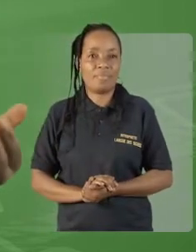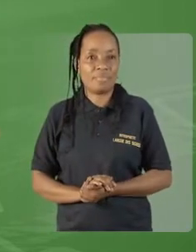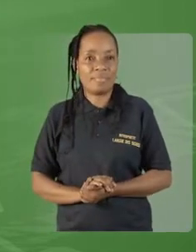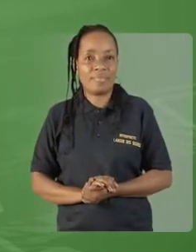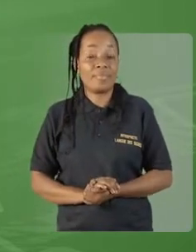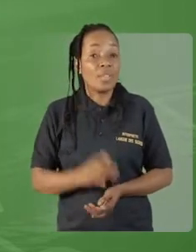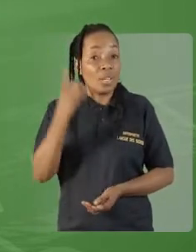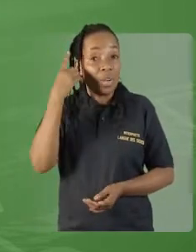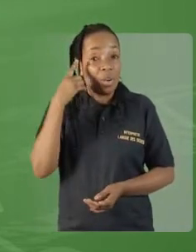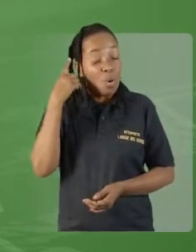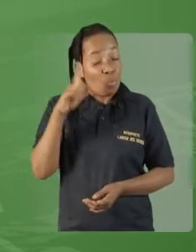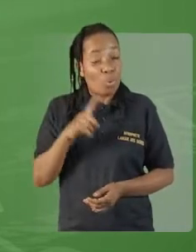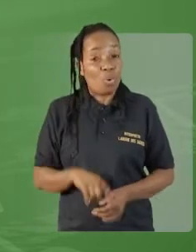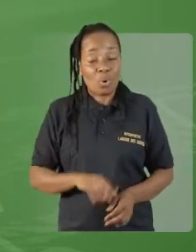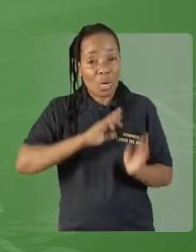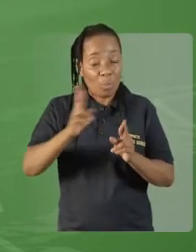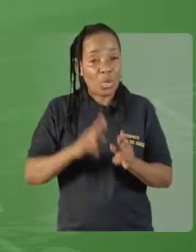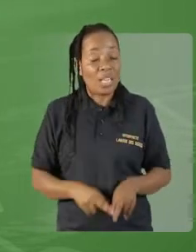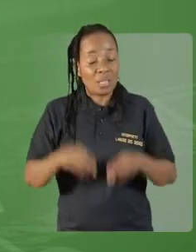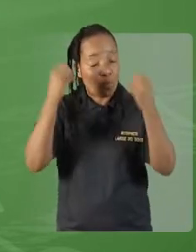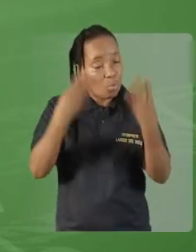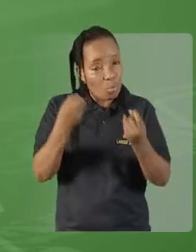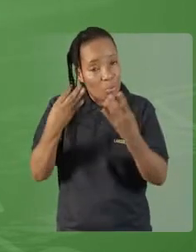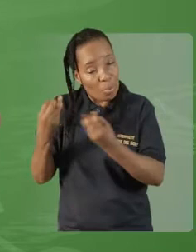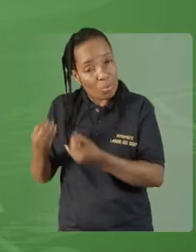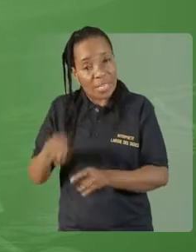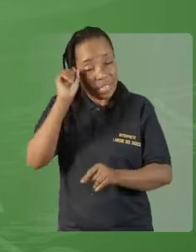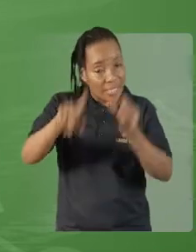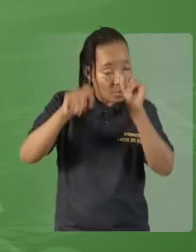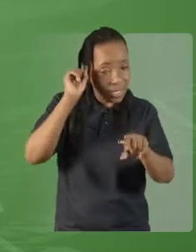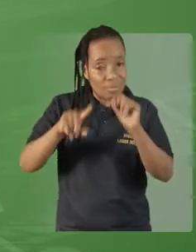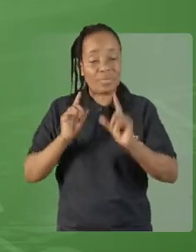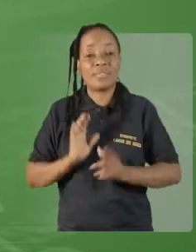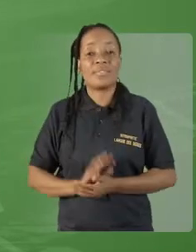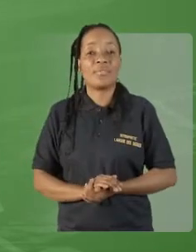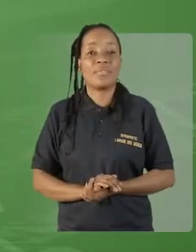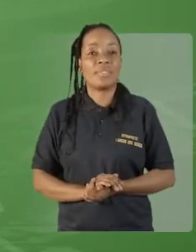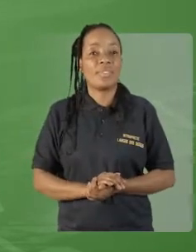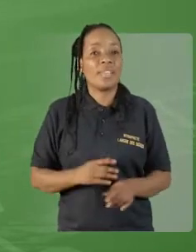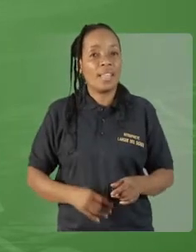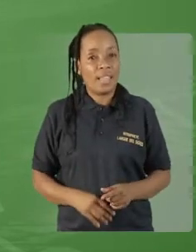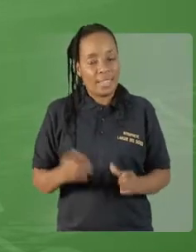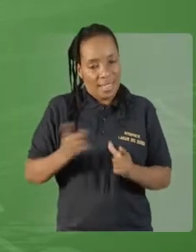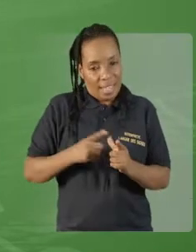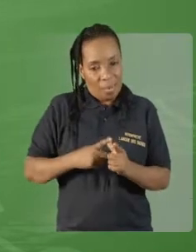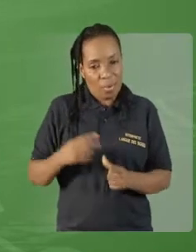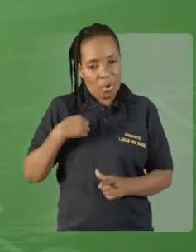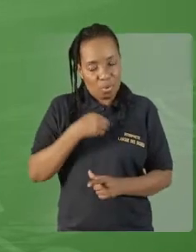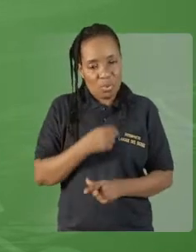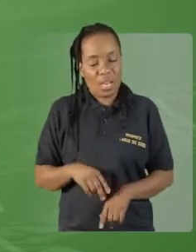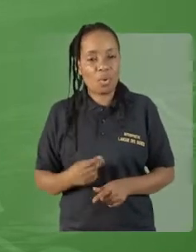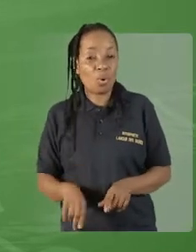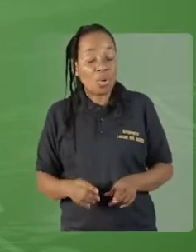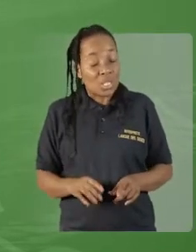Pour répondre à toutes ces préoccupations, nous allons tout d'abord caractériser la